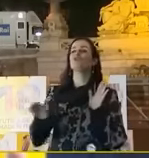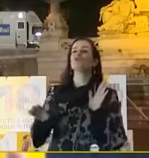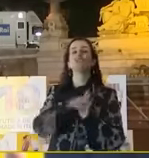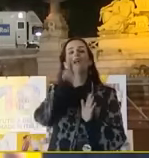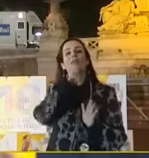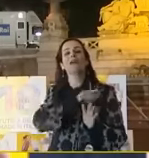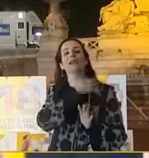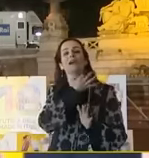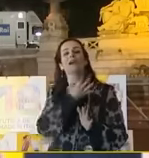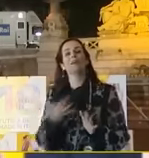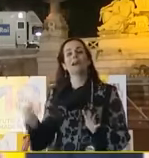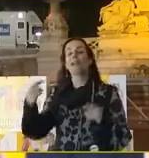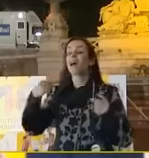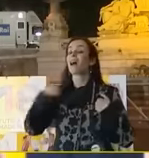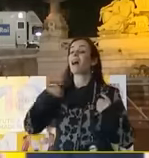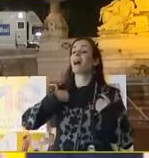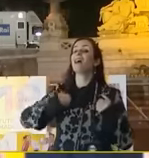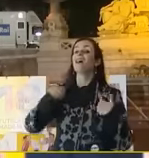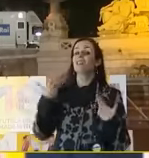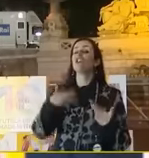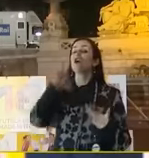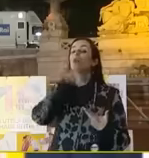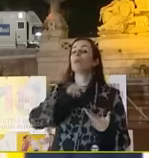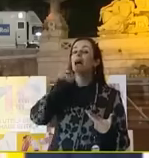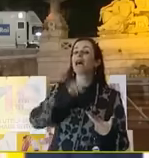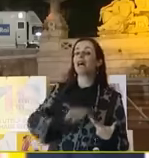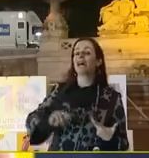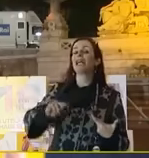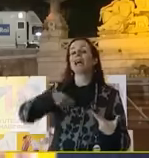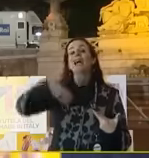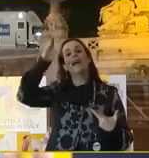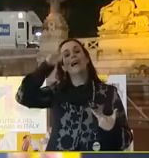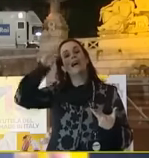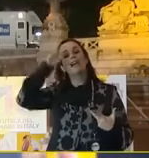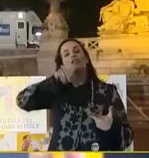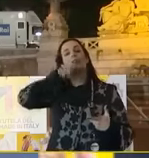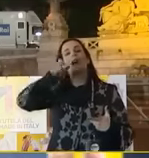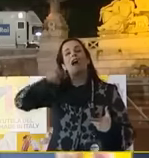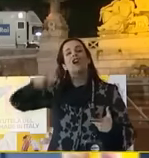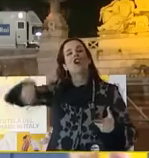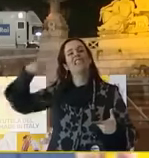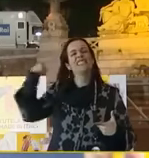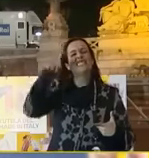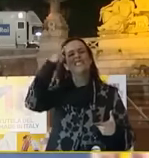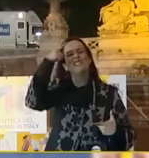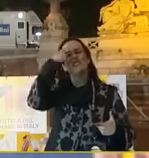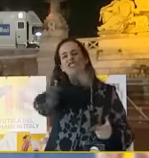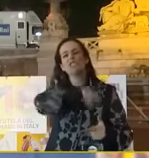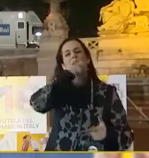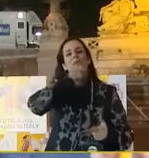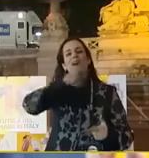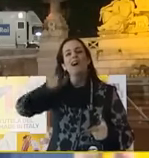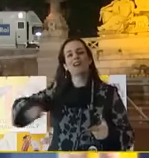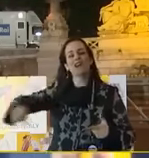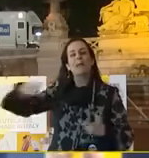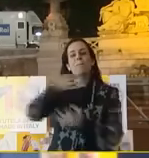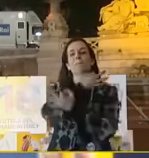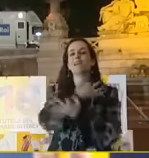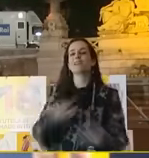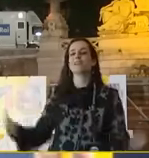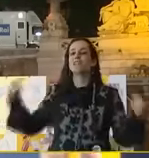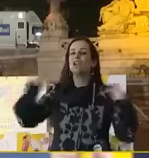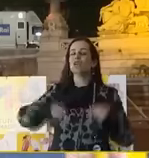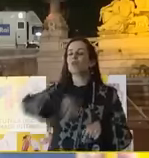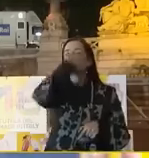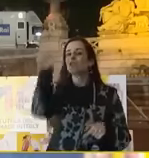imparato. Dico Deretano, poscia, torpedone, ho imparato tutte le parole perfette in questo paese dove, ripeto,